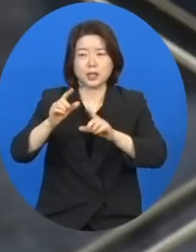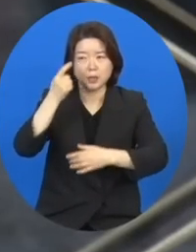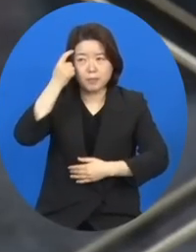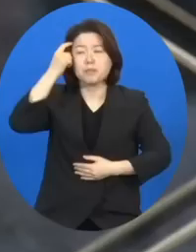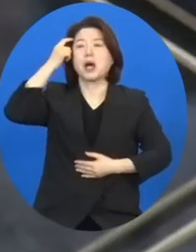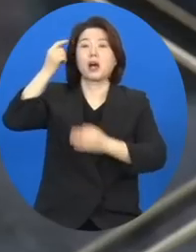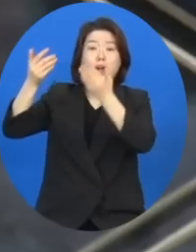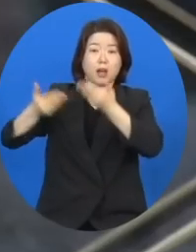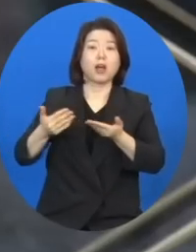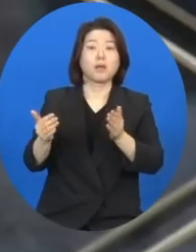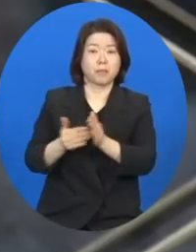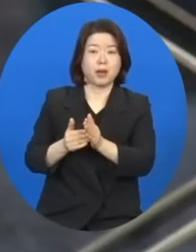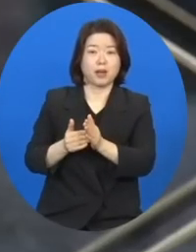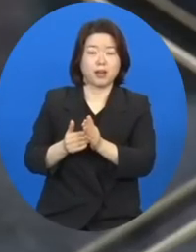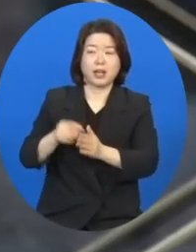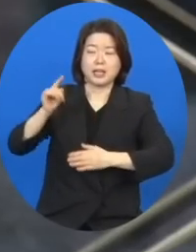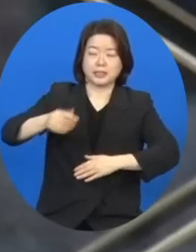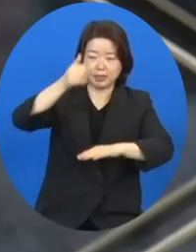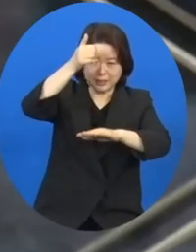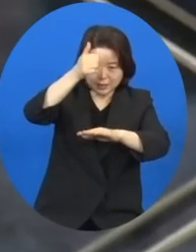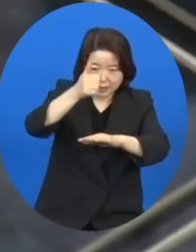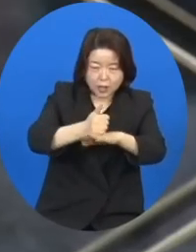해주셨잖아요.